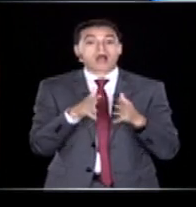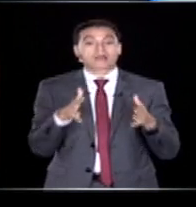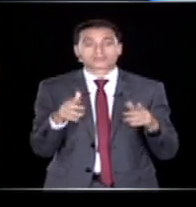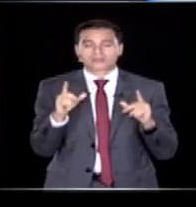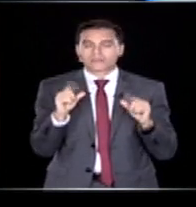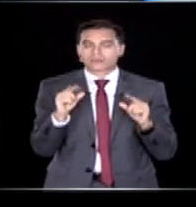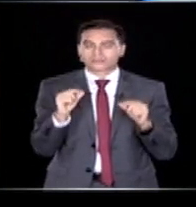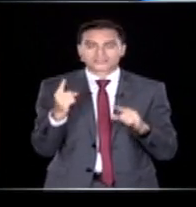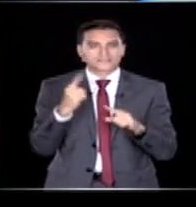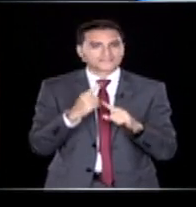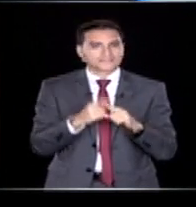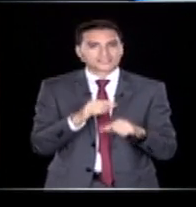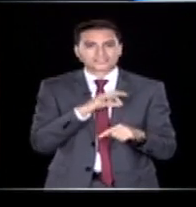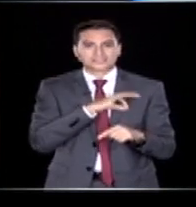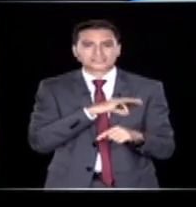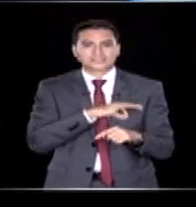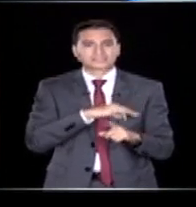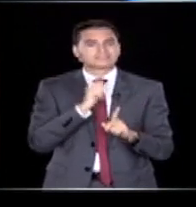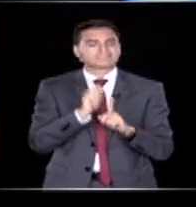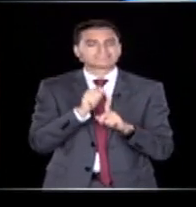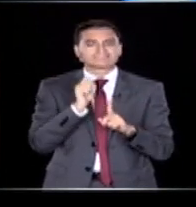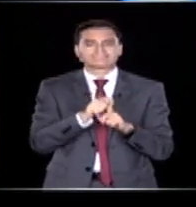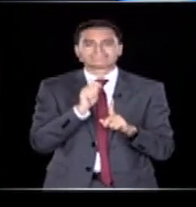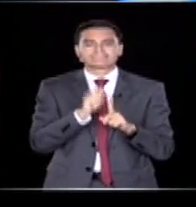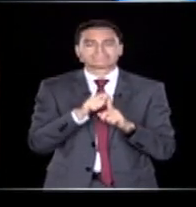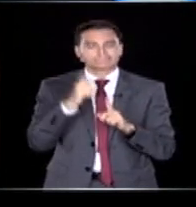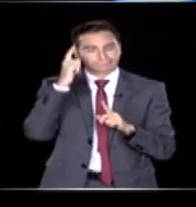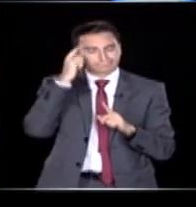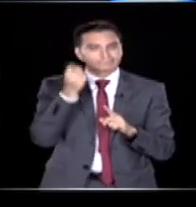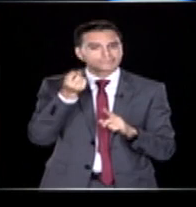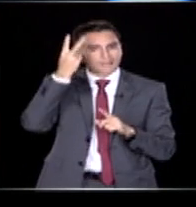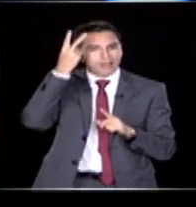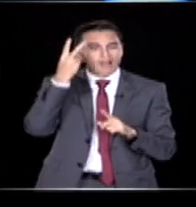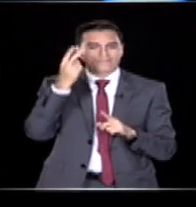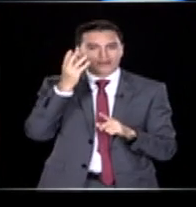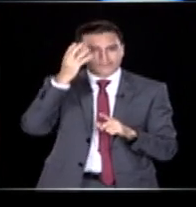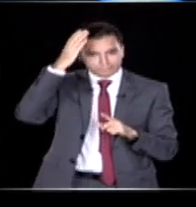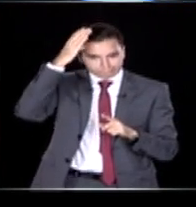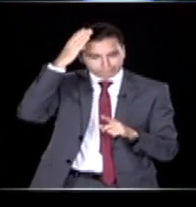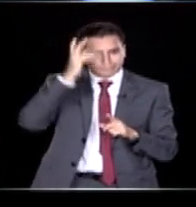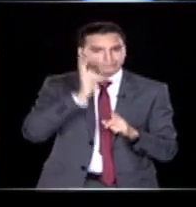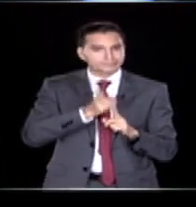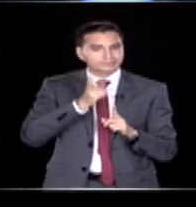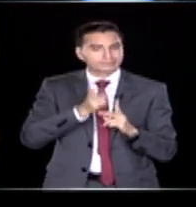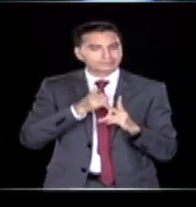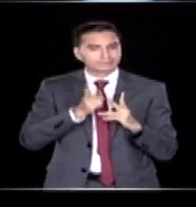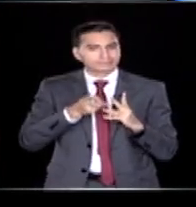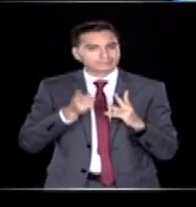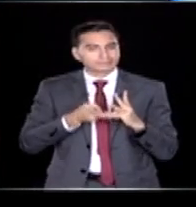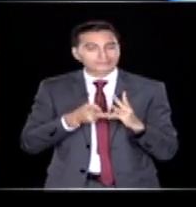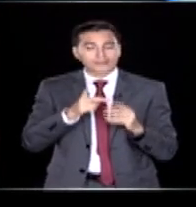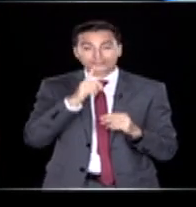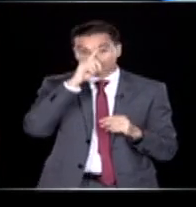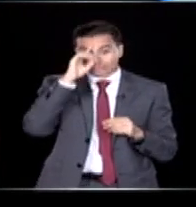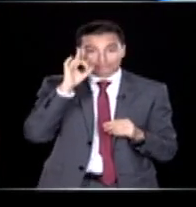رائع، ويحمل على تنمية جوانبه المهارية والثقافية المختلفة. إن شاء الله نقدم